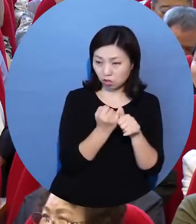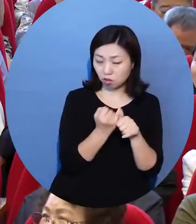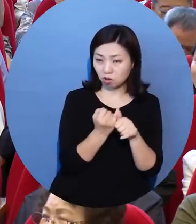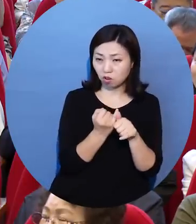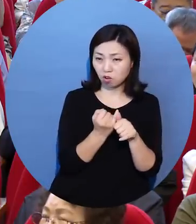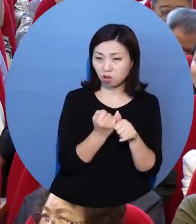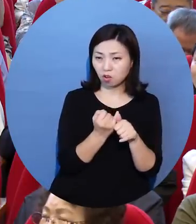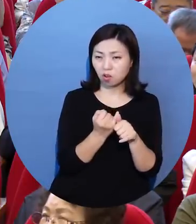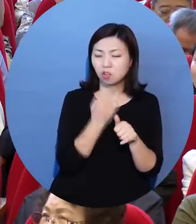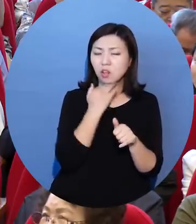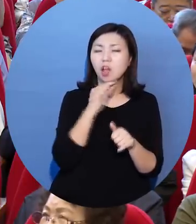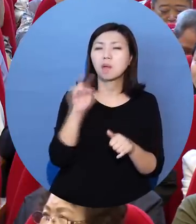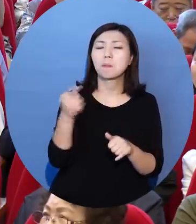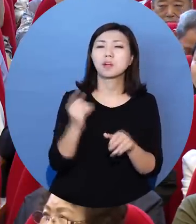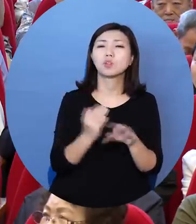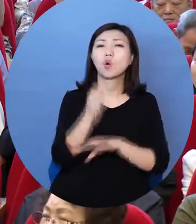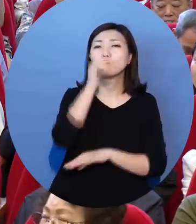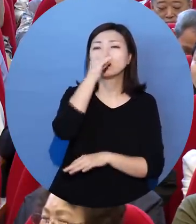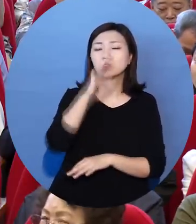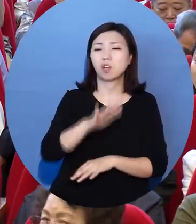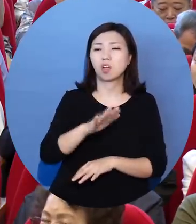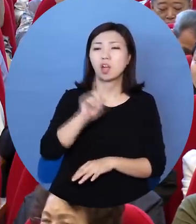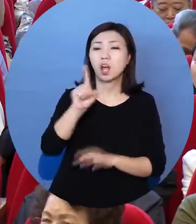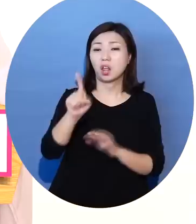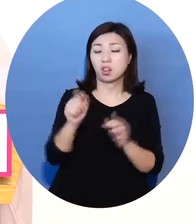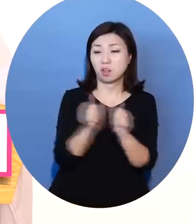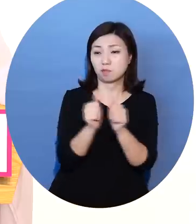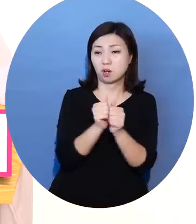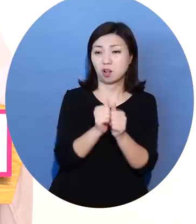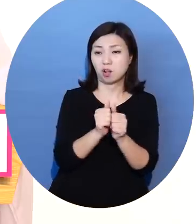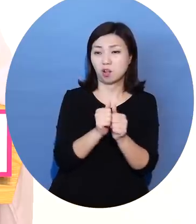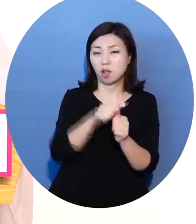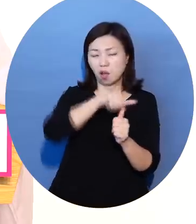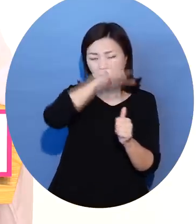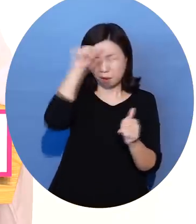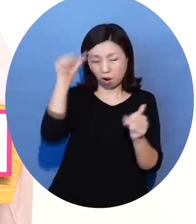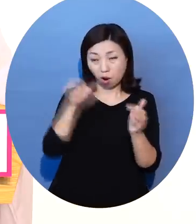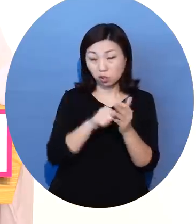남자랑 어떻게 70년 이상 같이 사냐? 그건 맞는 말이에요.